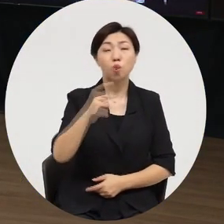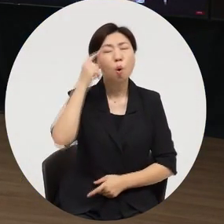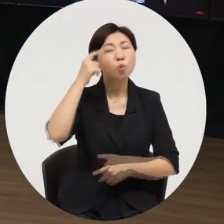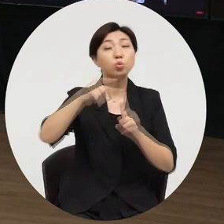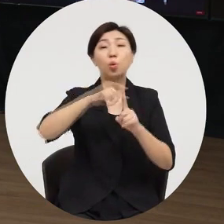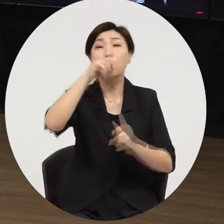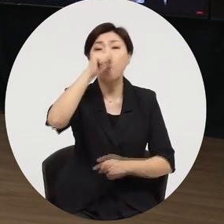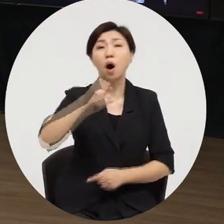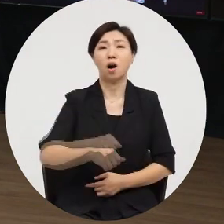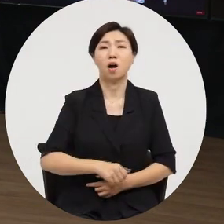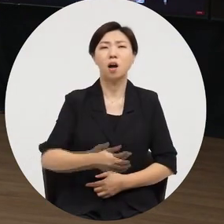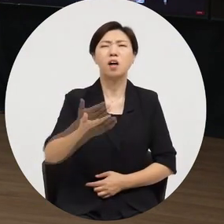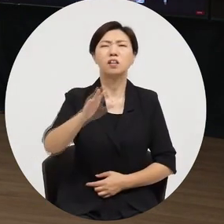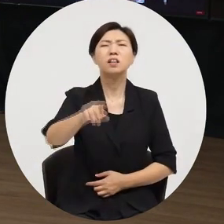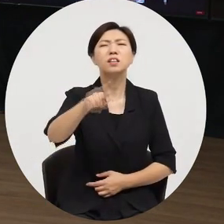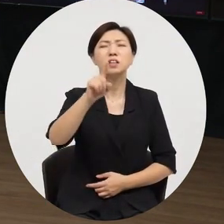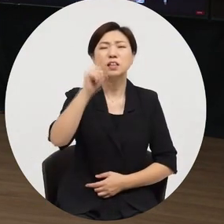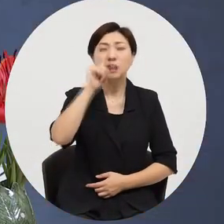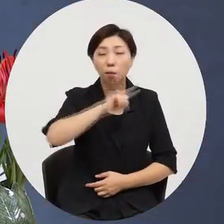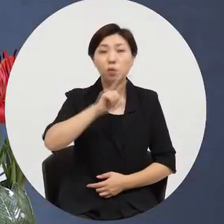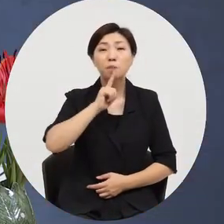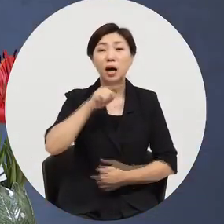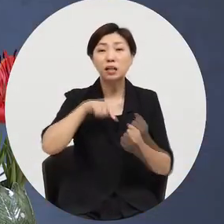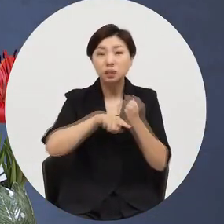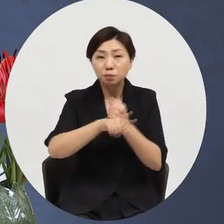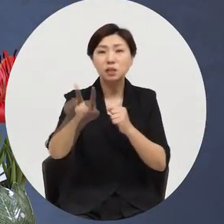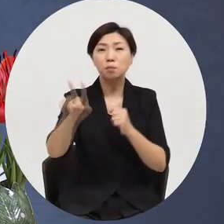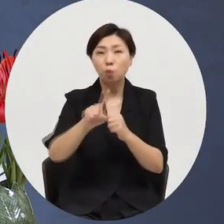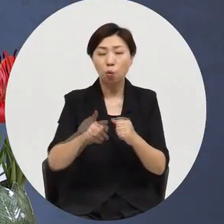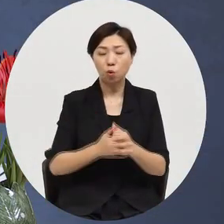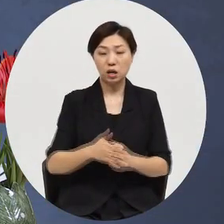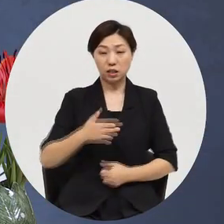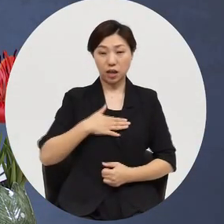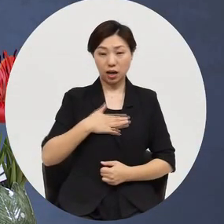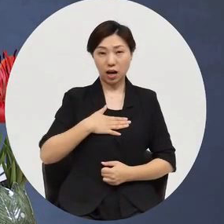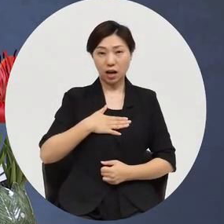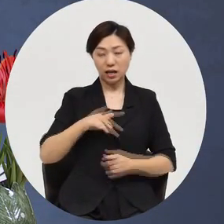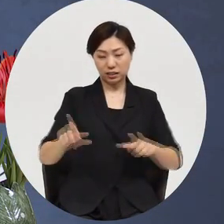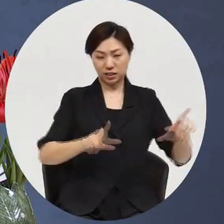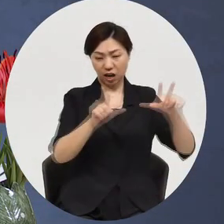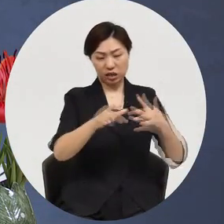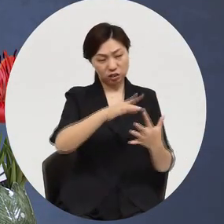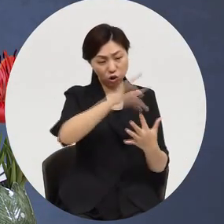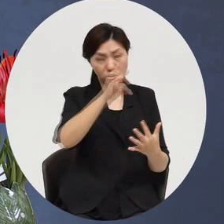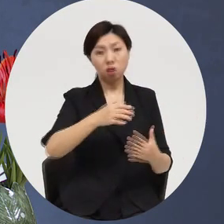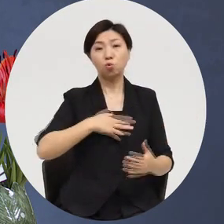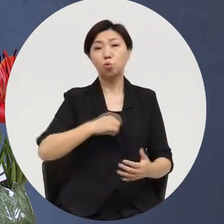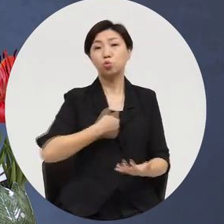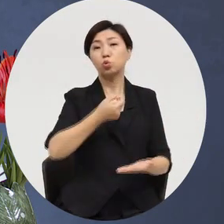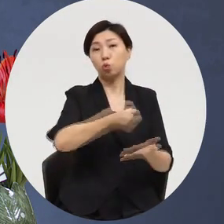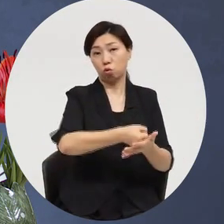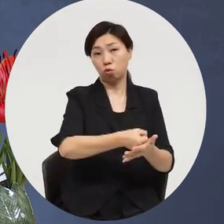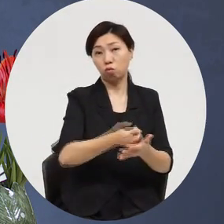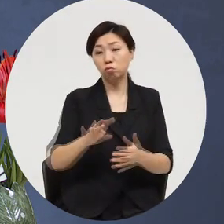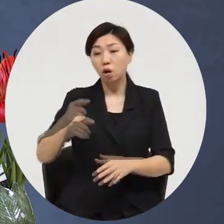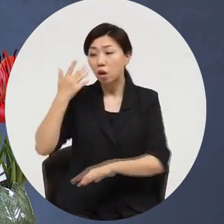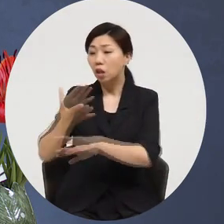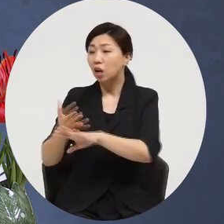당연히. 자기는 그게 나쁘다는 게 아니라, 왜 자기가 그래서 사는 건 자기가 선택한 건데, 왜 남보고 그렇게 살아라